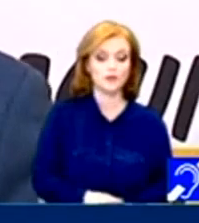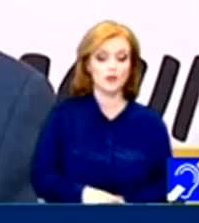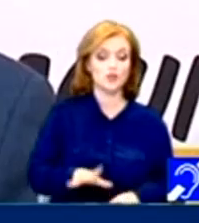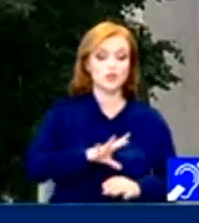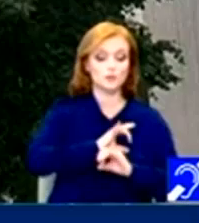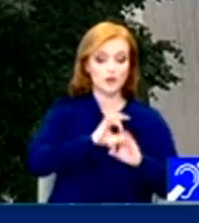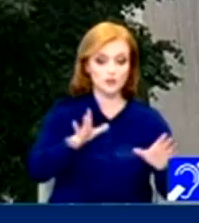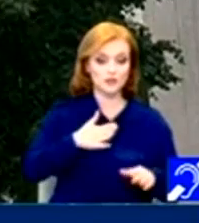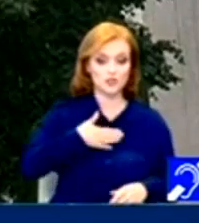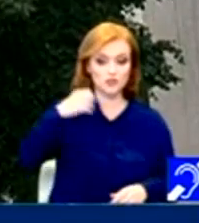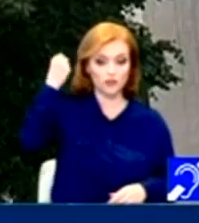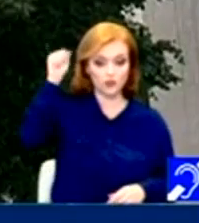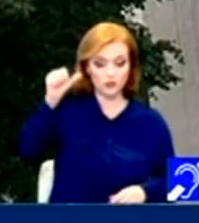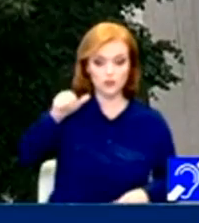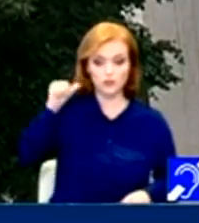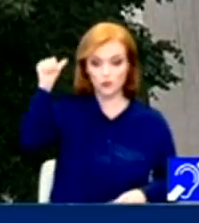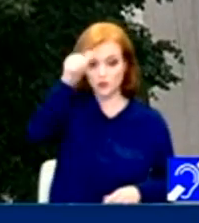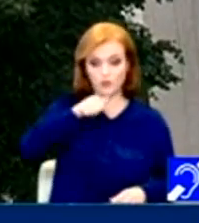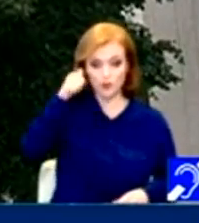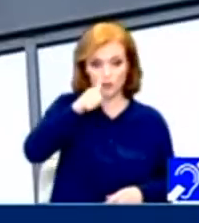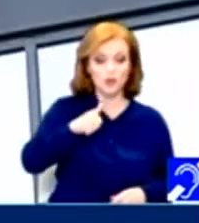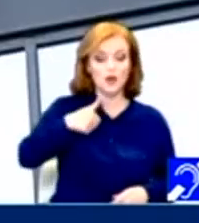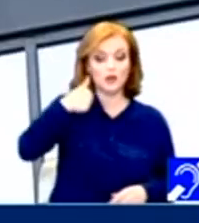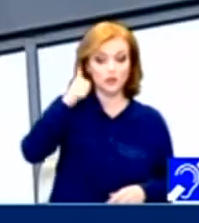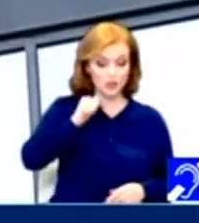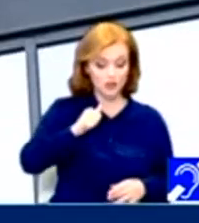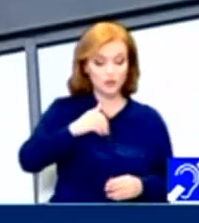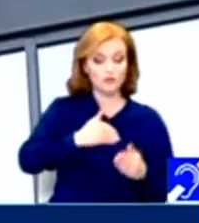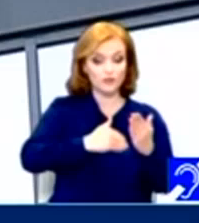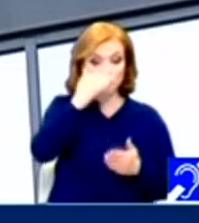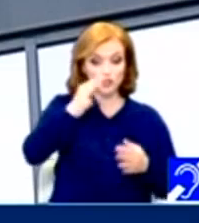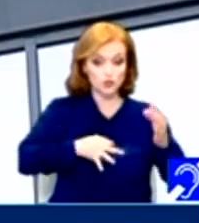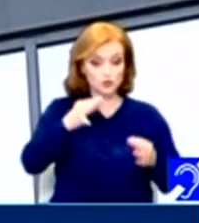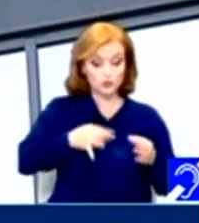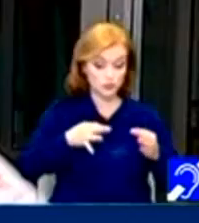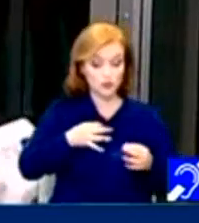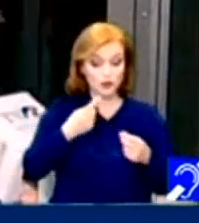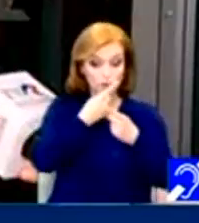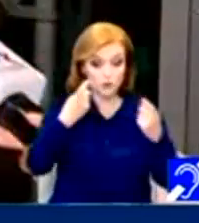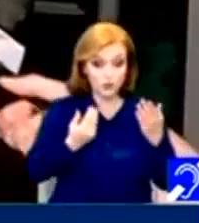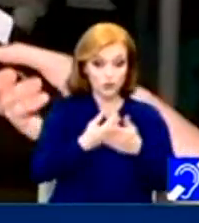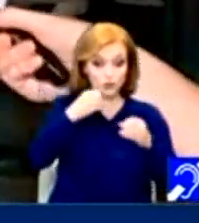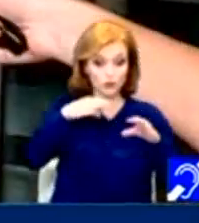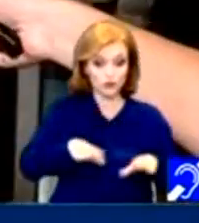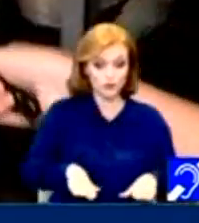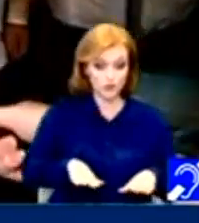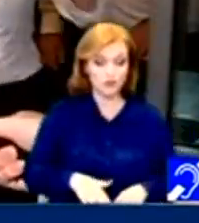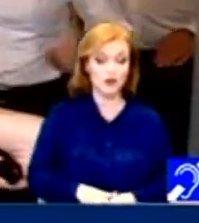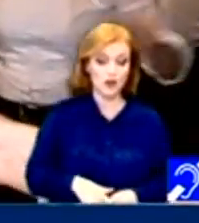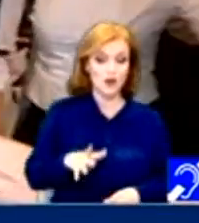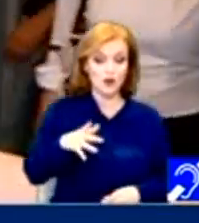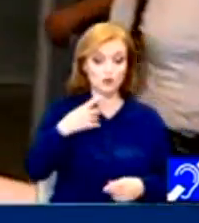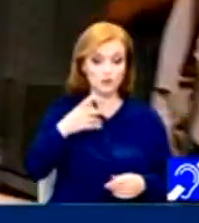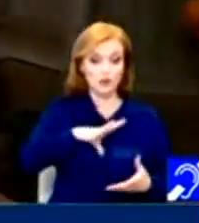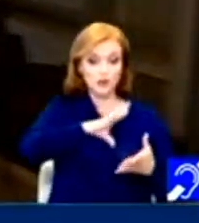de anul trecut. Amintim că ieri Curtea de Apel Chișinău a pronunțat o nouă hotărâre prin care au fost confirmate rezultatele alegerilor